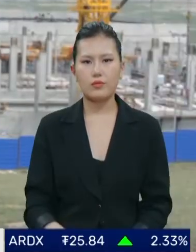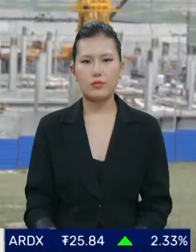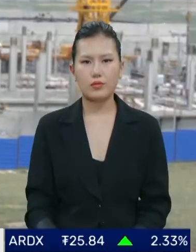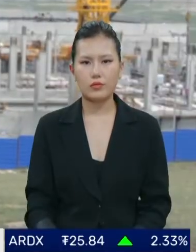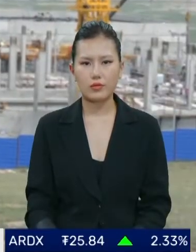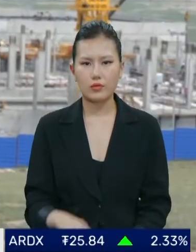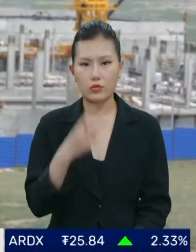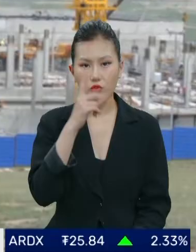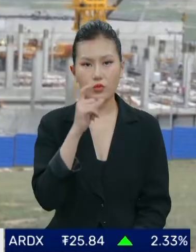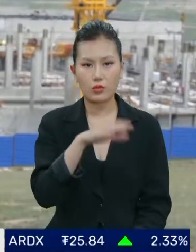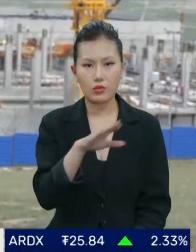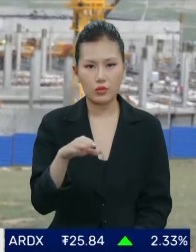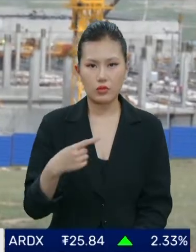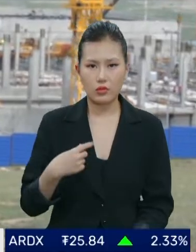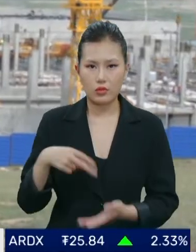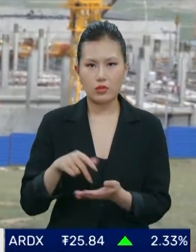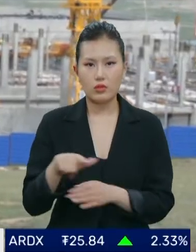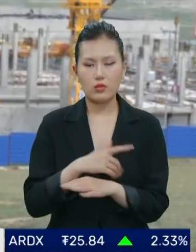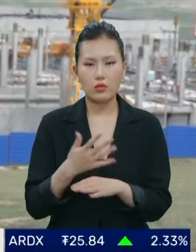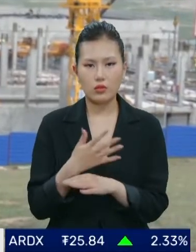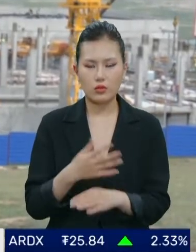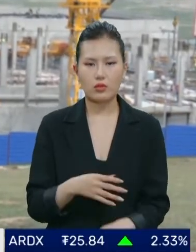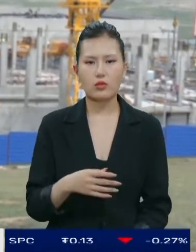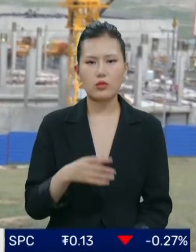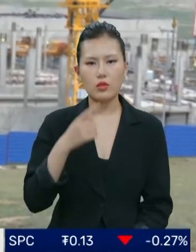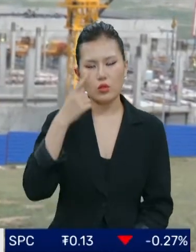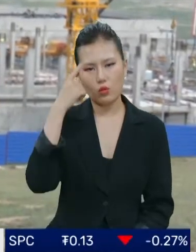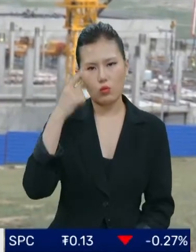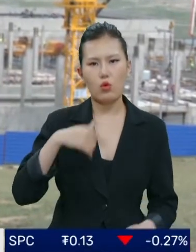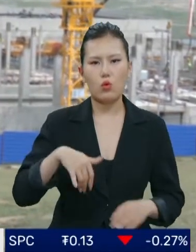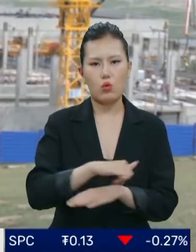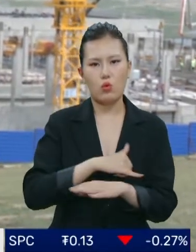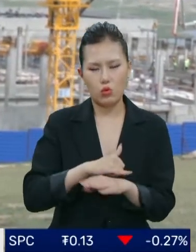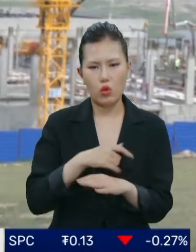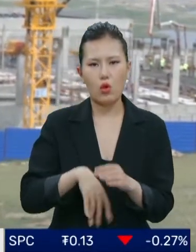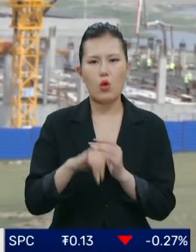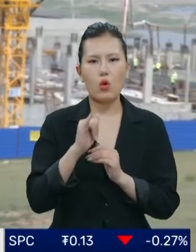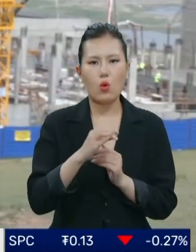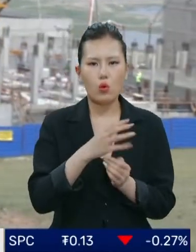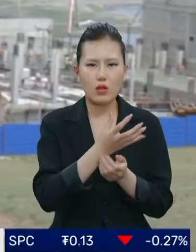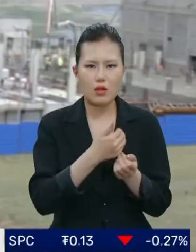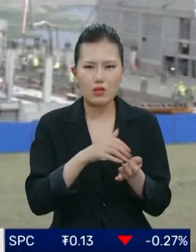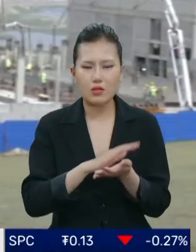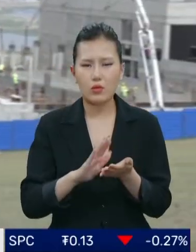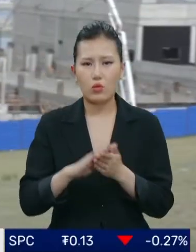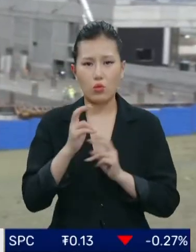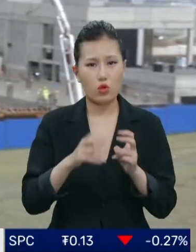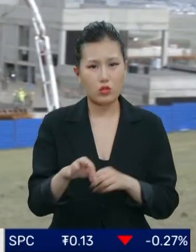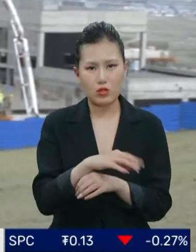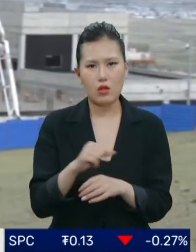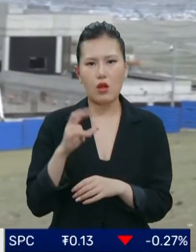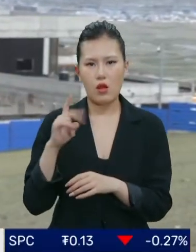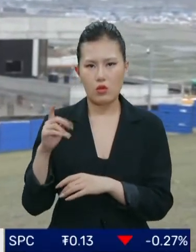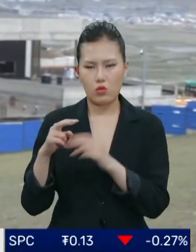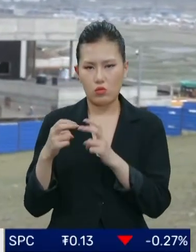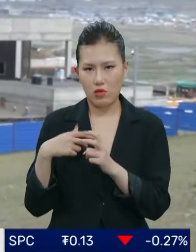За үзэгчдээ яг одоо би Монгол улсын анхны ус гүн цэвэршүүлэх үйлдвэрийн бүтээн байгуулалтын урд байна. За тэгэхээр 2021 оны 3-р